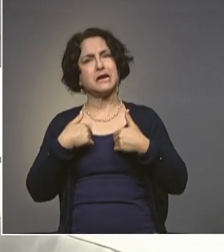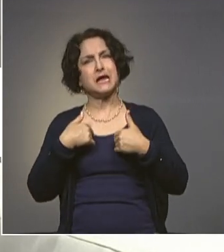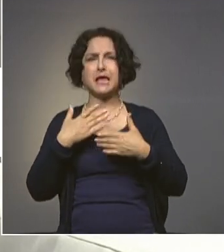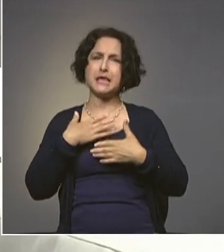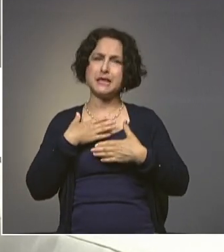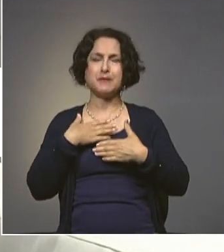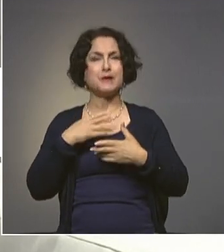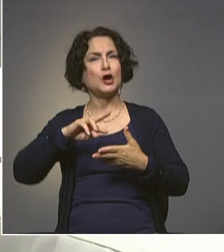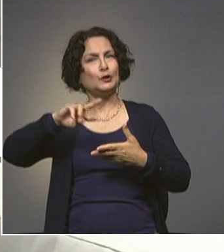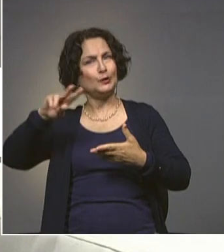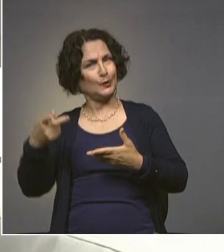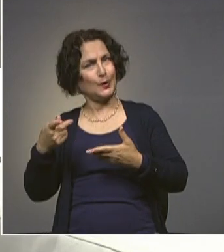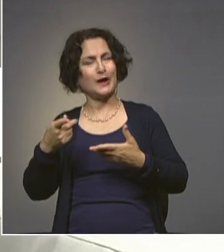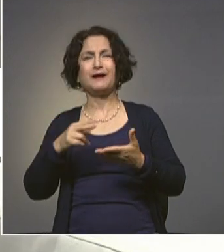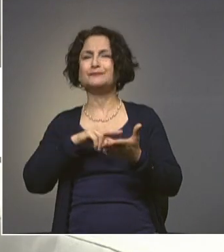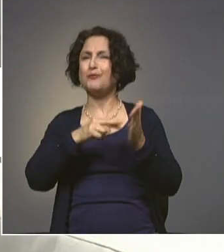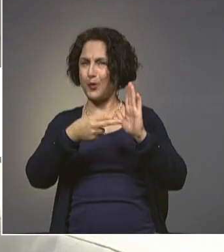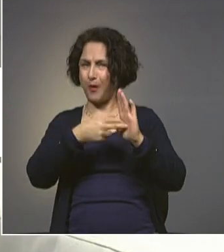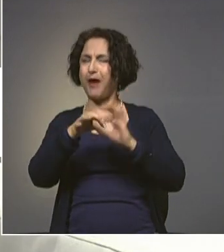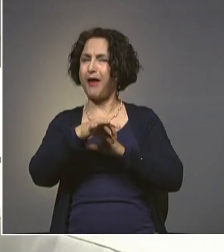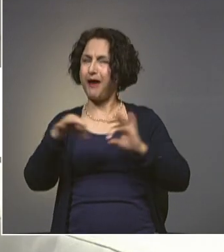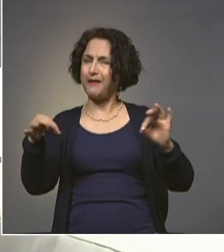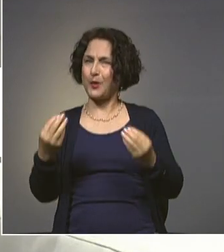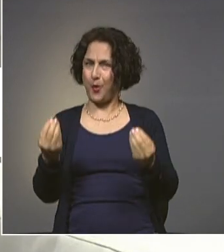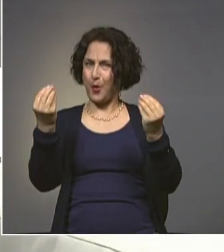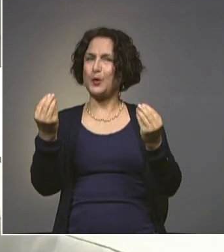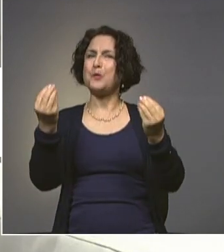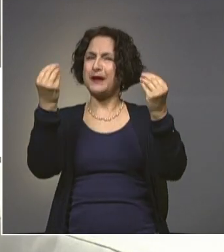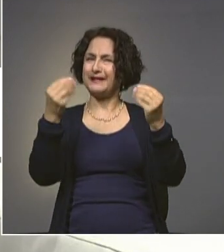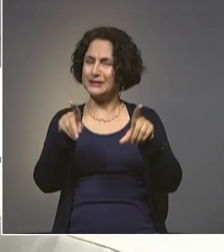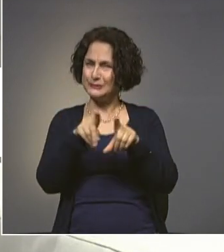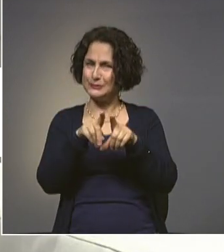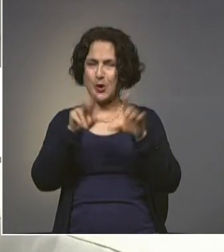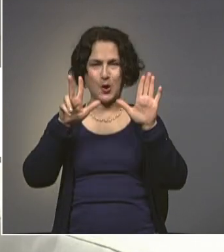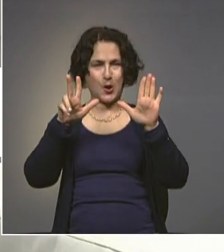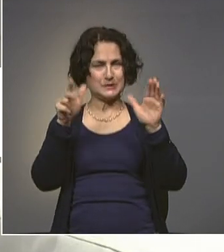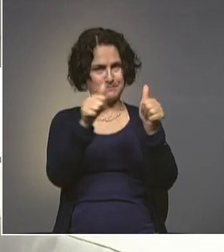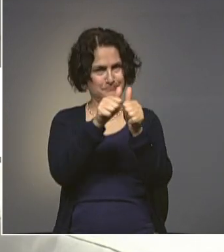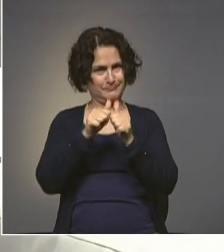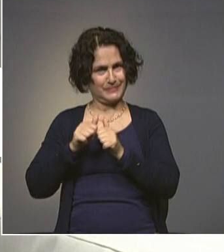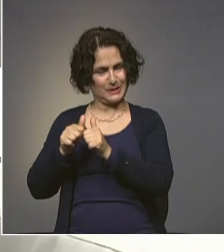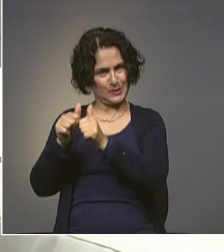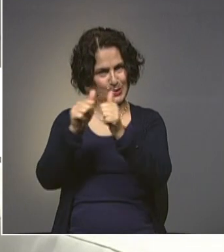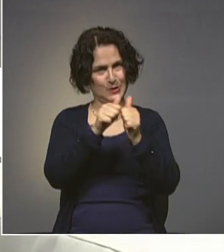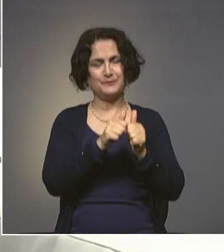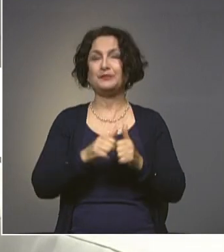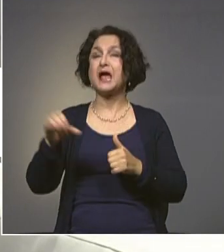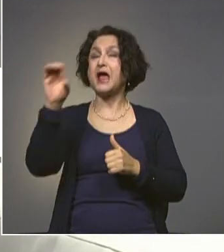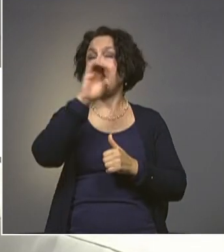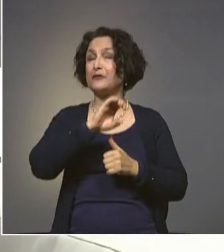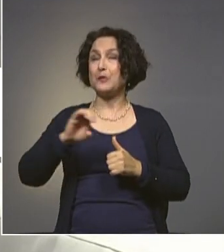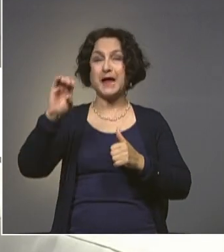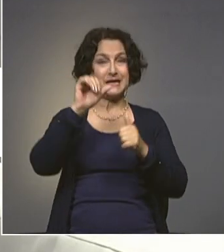отново същите тези 8 партньора, като проектът е в рамките на партньорствата, европейските